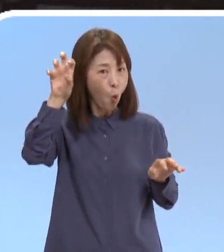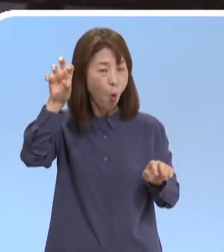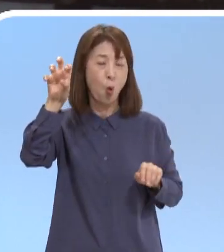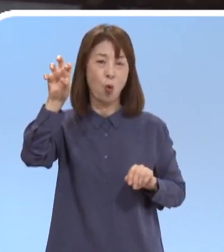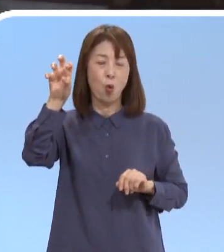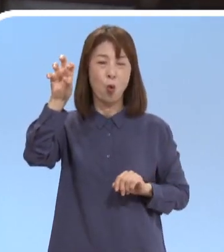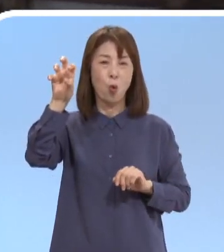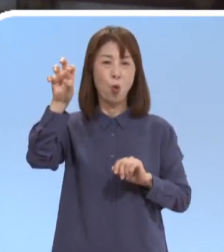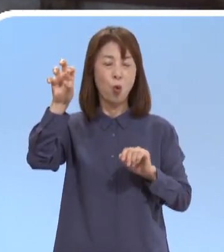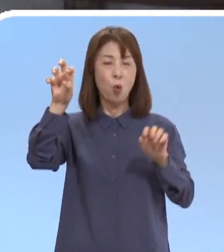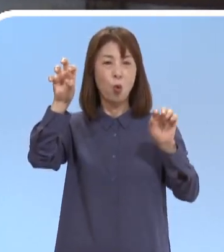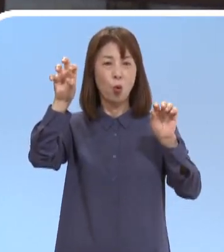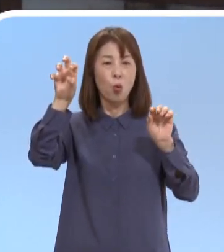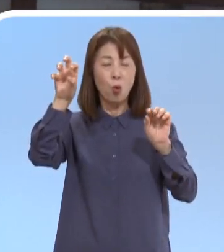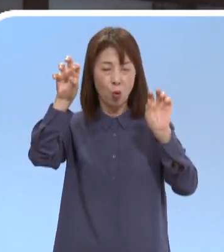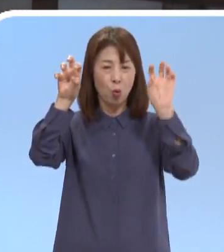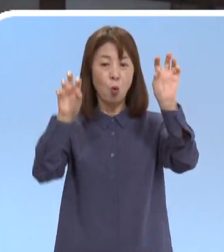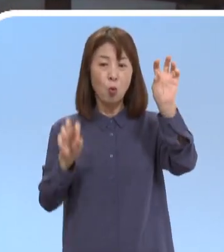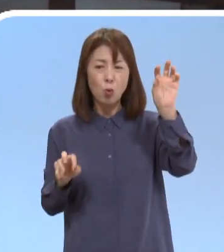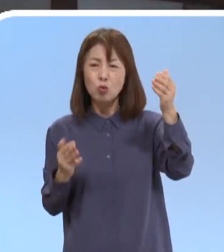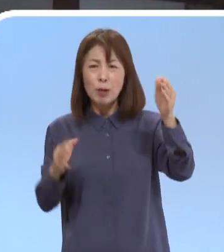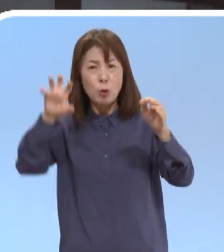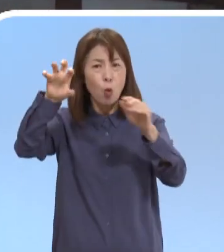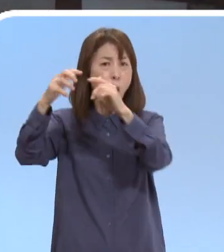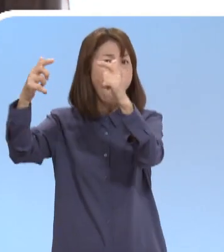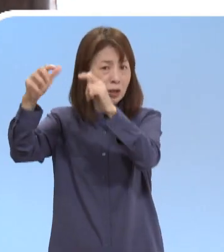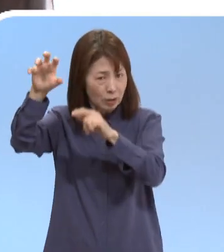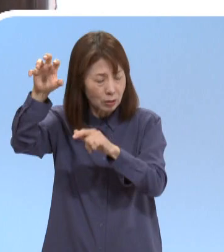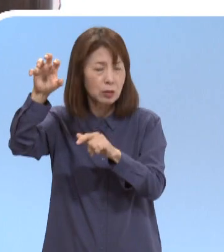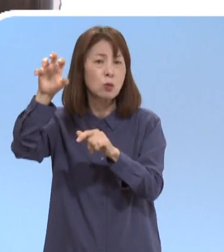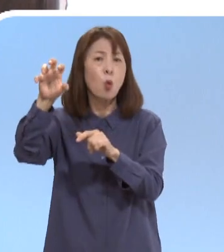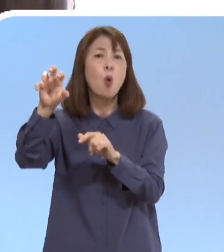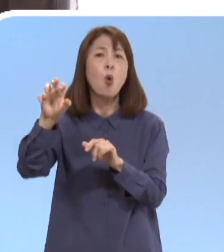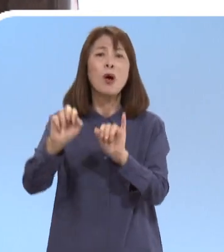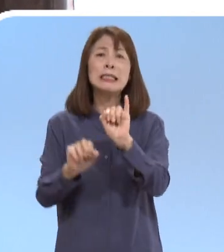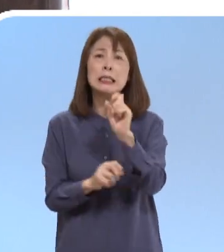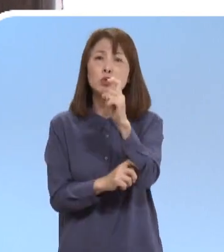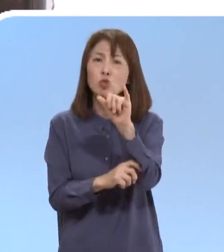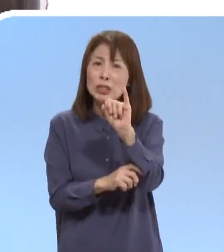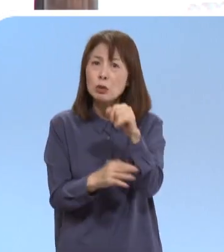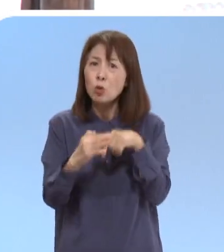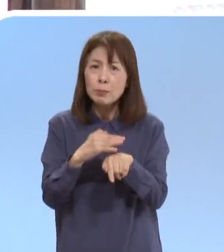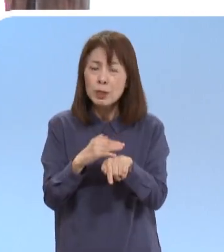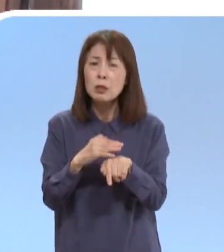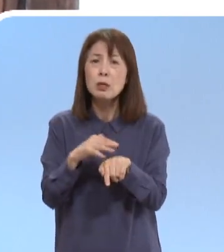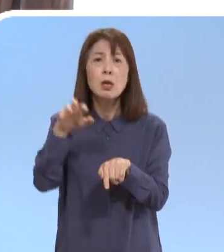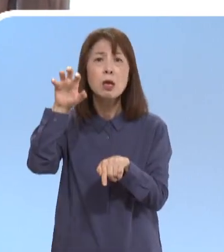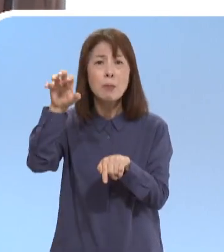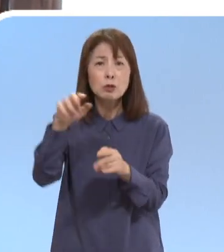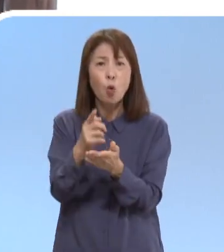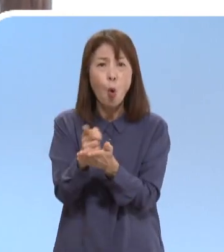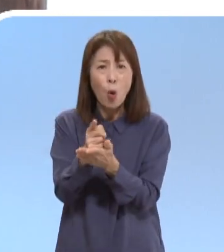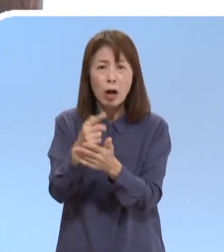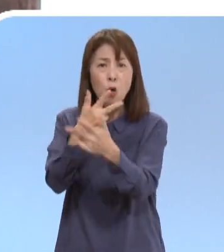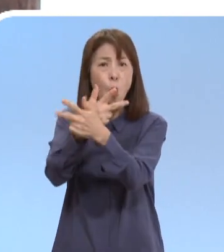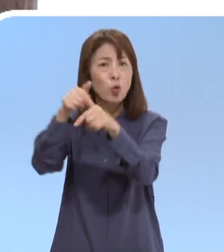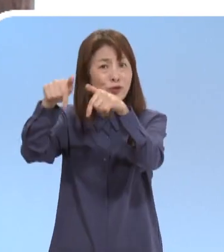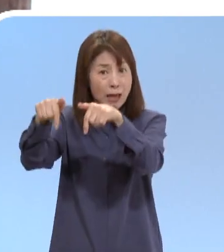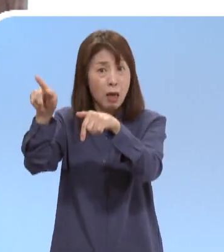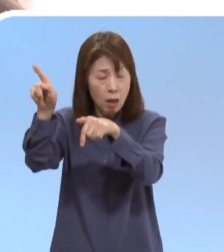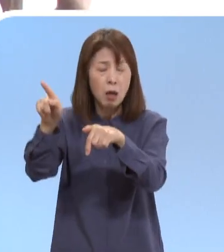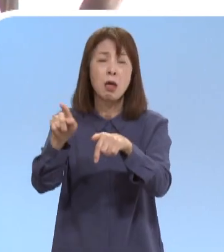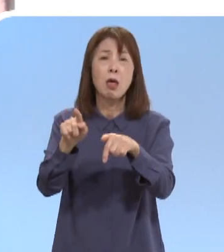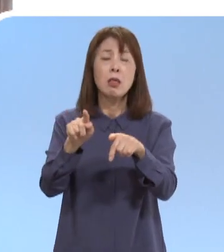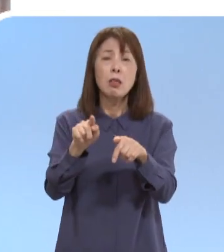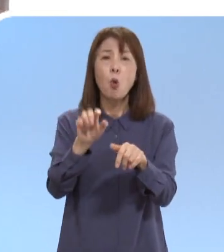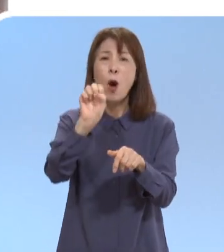一番、乾って、あの乾ですね、はい、なんで乾って言うんですか。 あの北西いう意味なんです。十二支での方角で